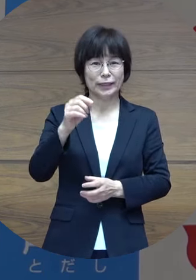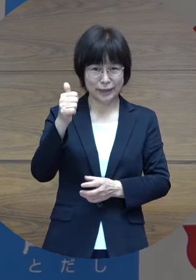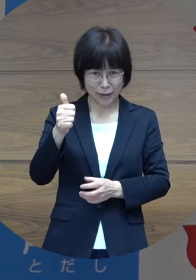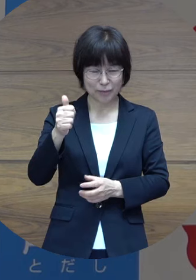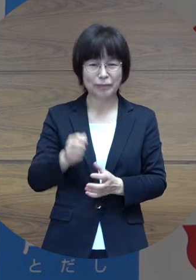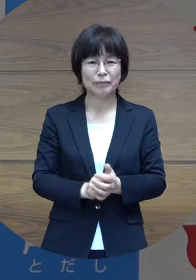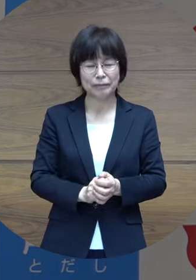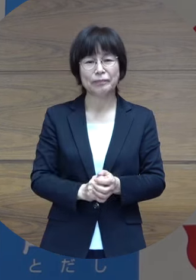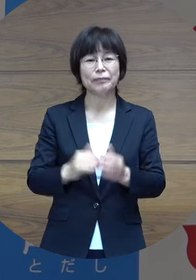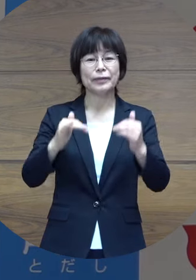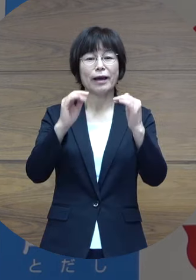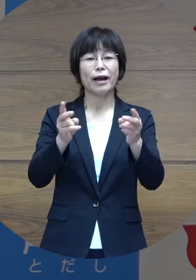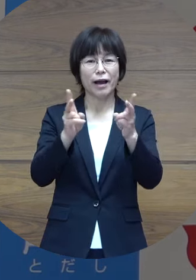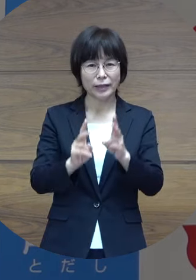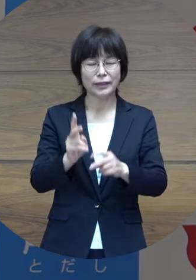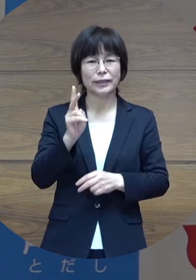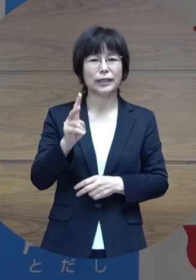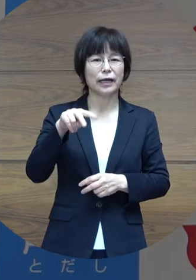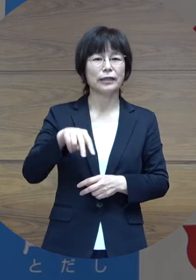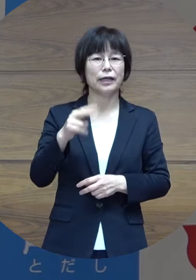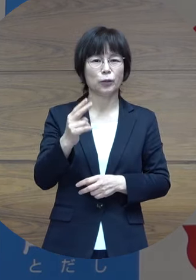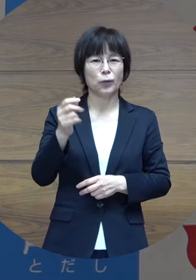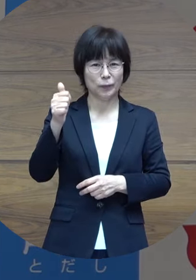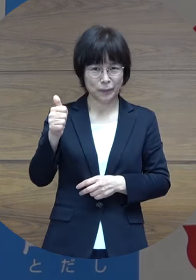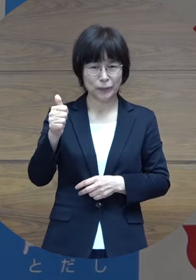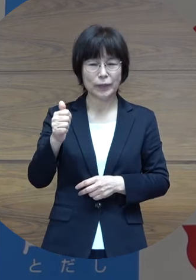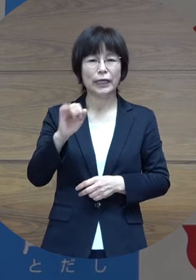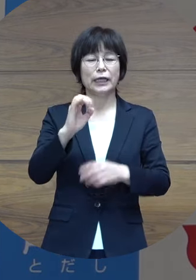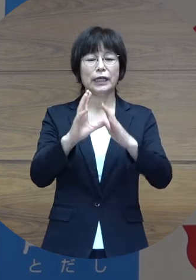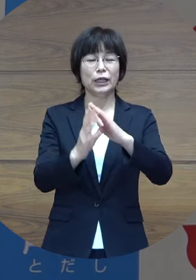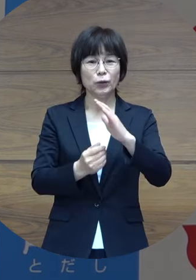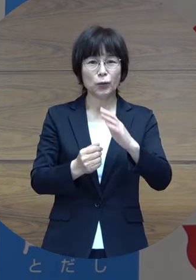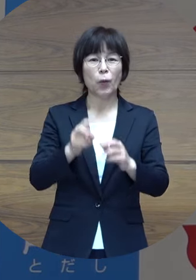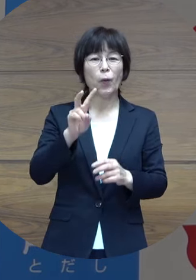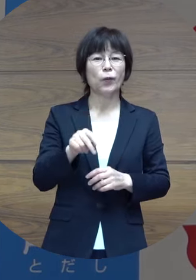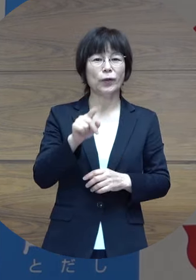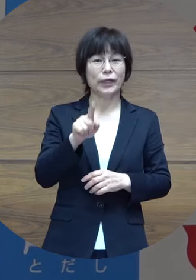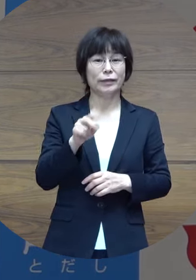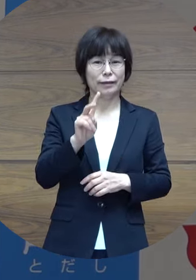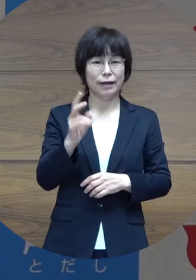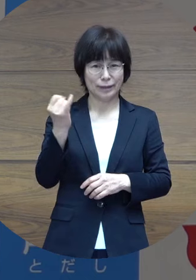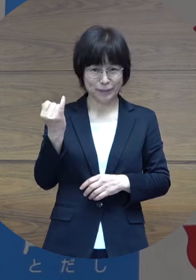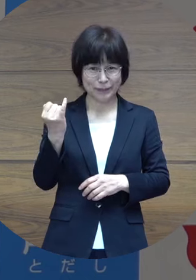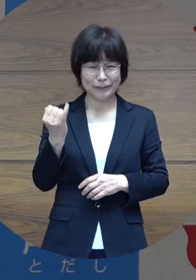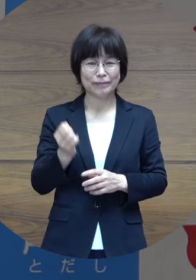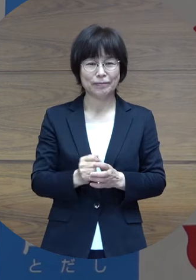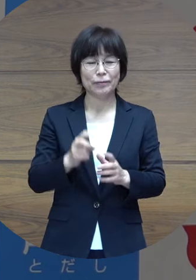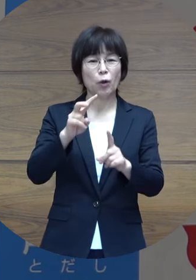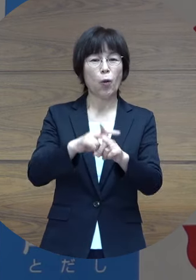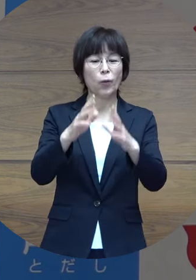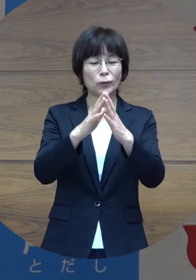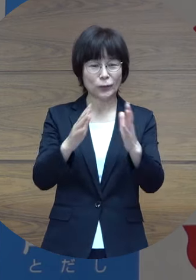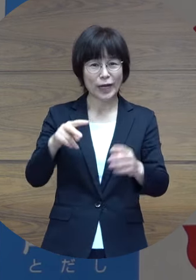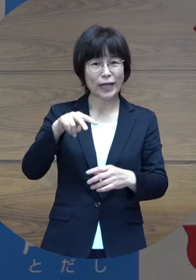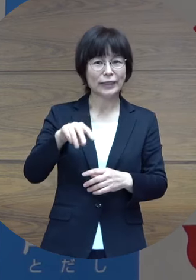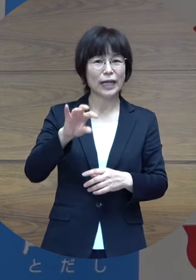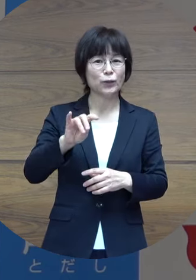ゃん、高橋かなとちゃん、伊藤凛香ちゃん、小倉夏希